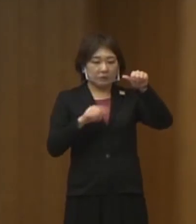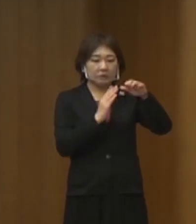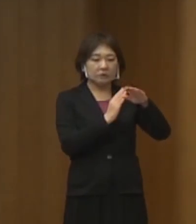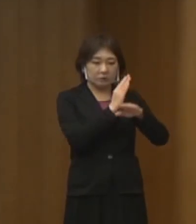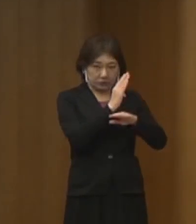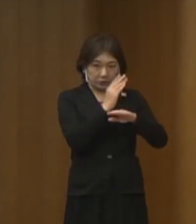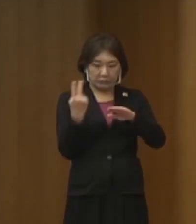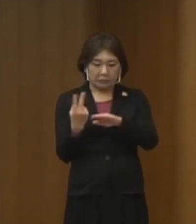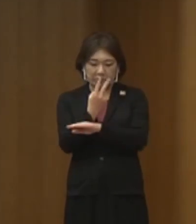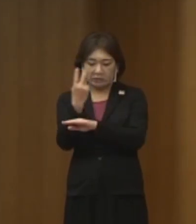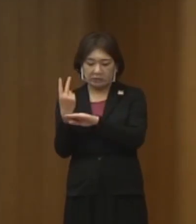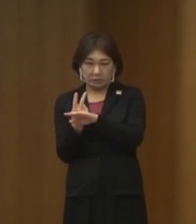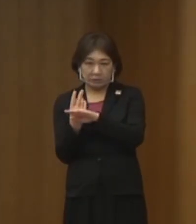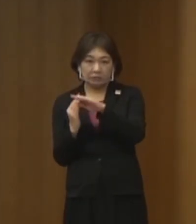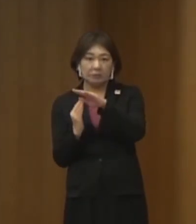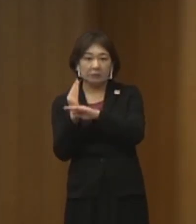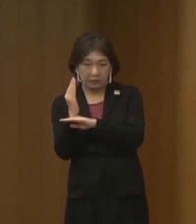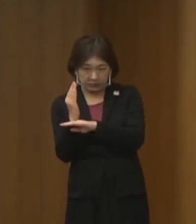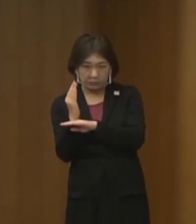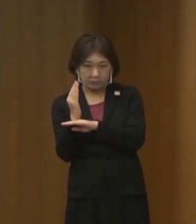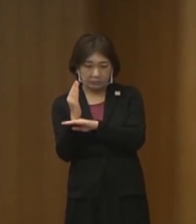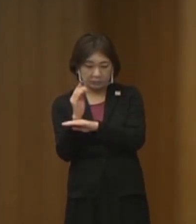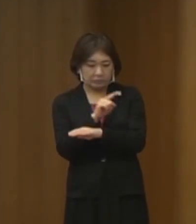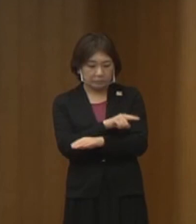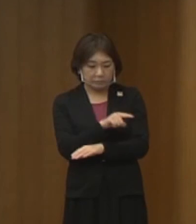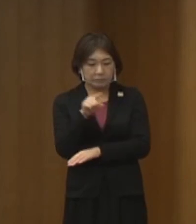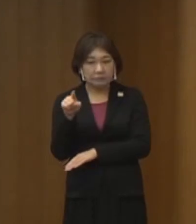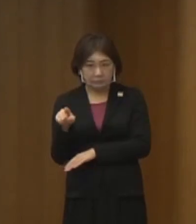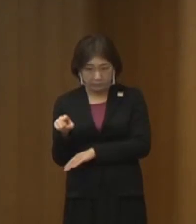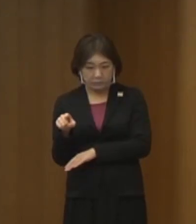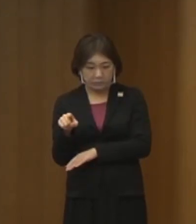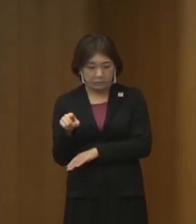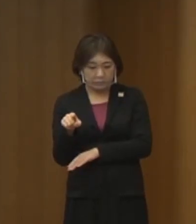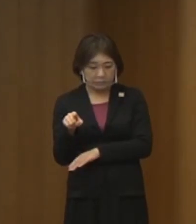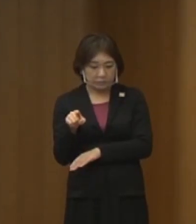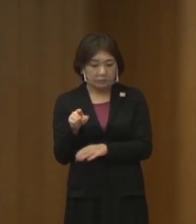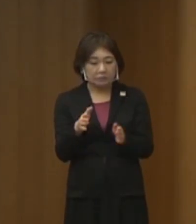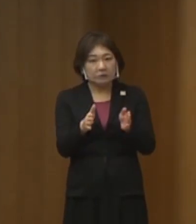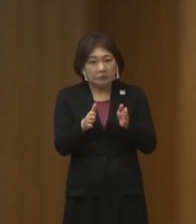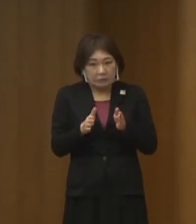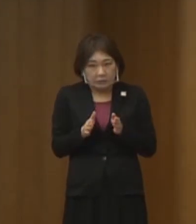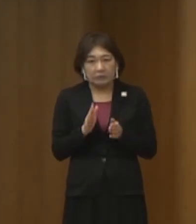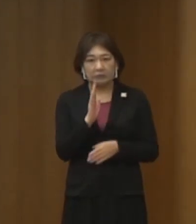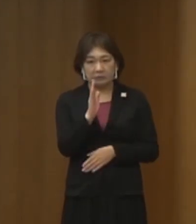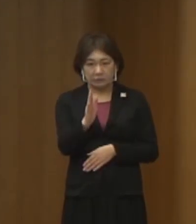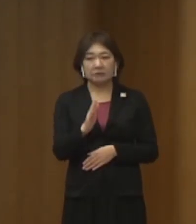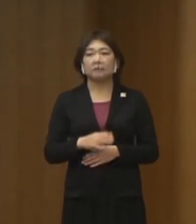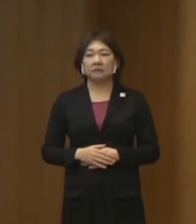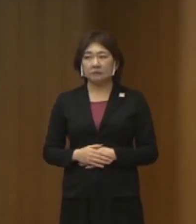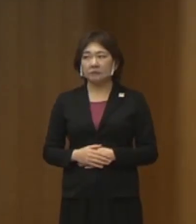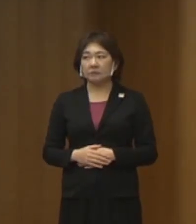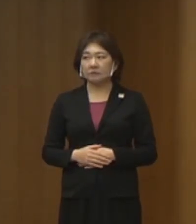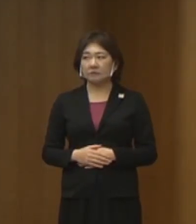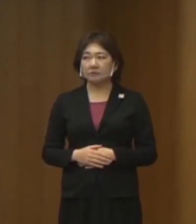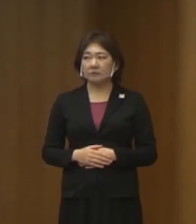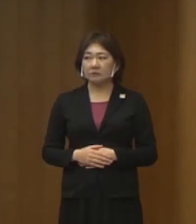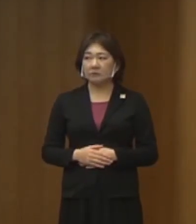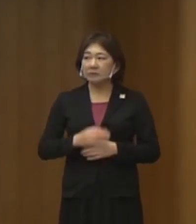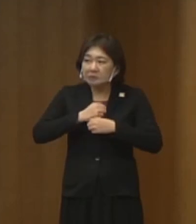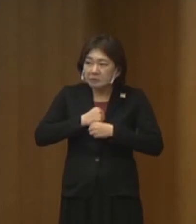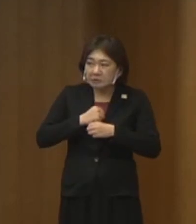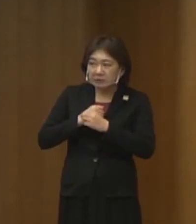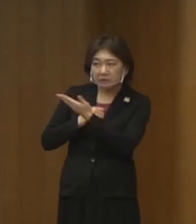時間、それを超える、長時間の飲食、これを控えていただくということです。で、ここでちょっと注意書